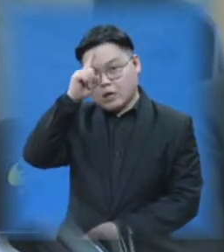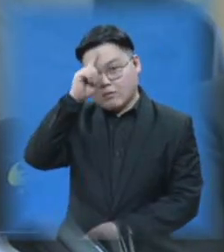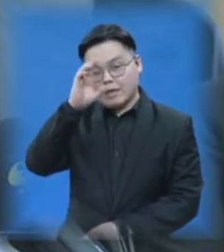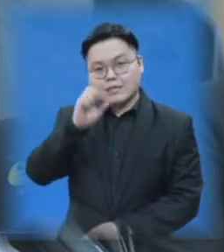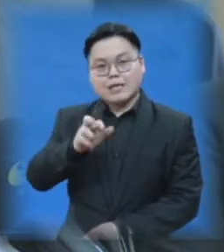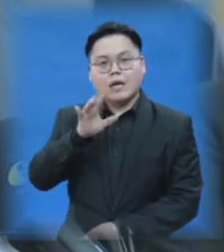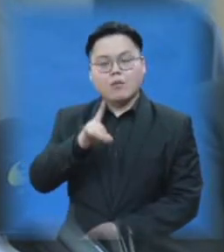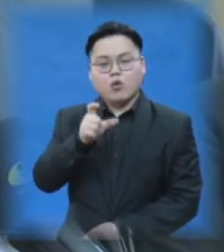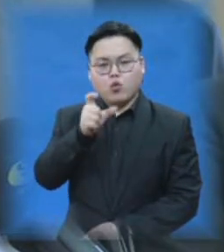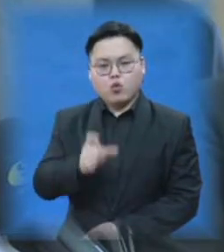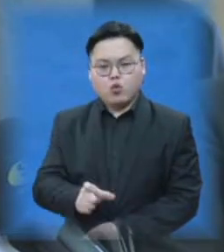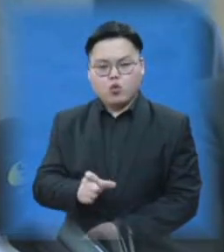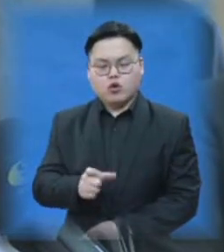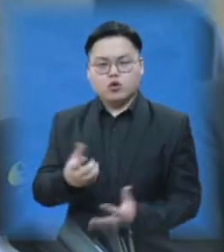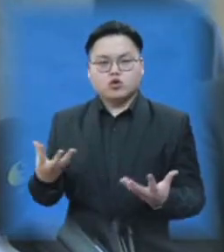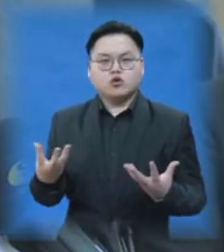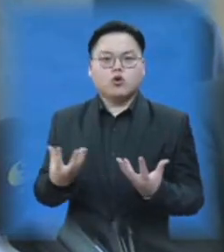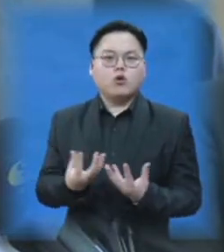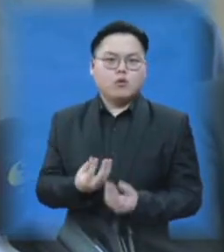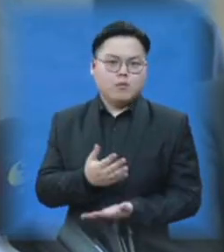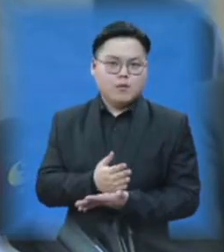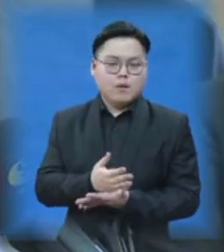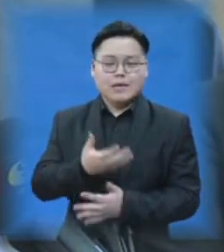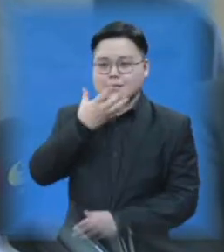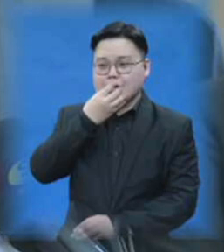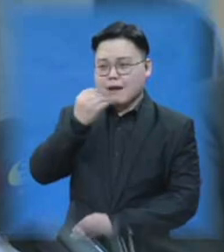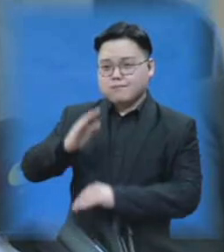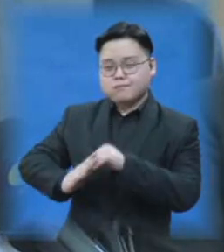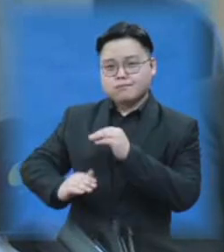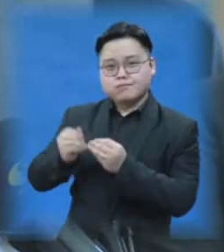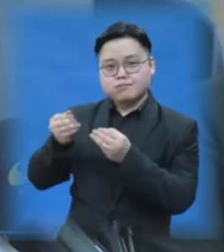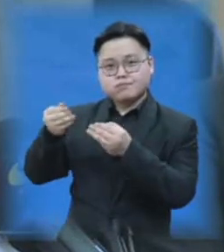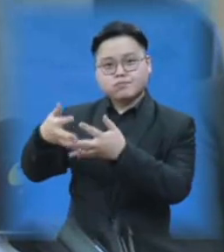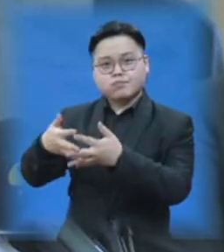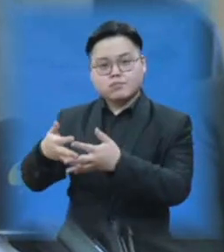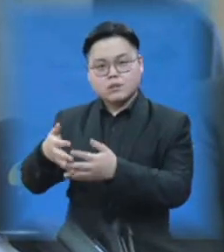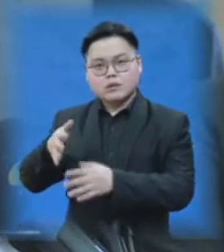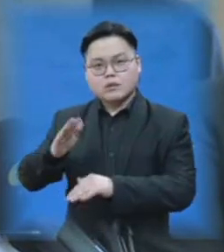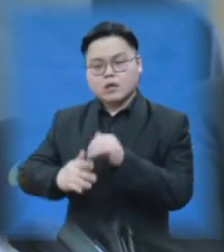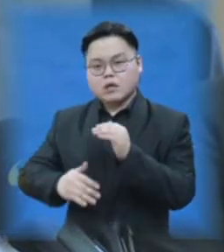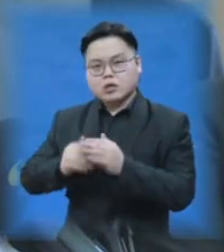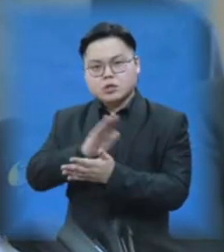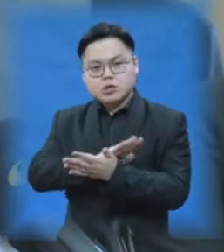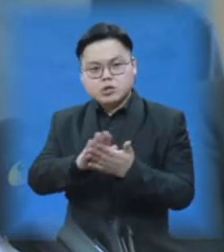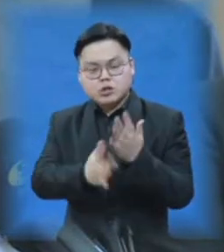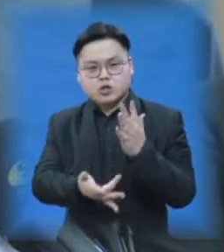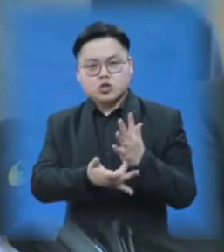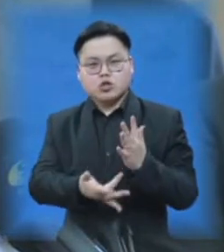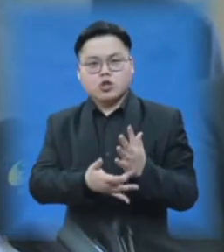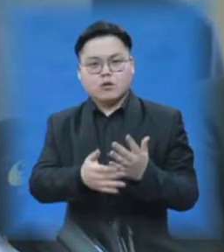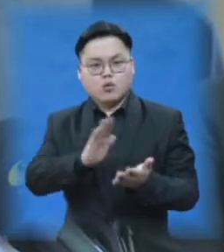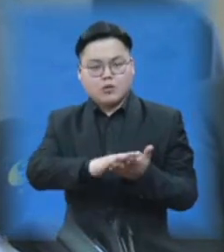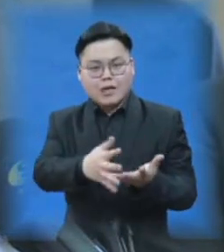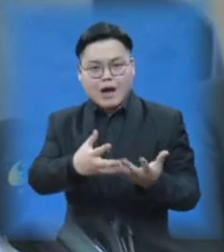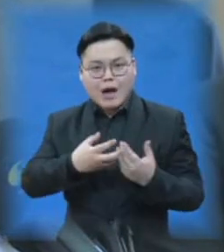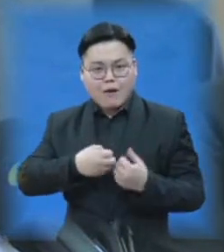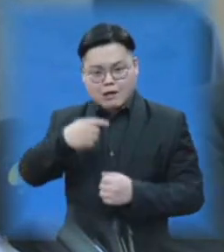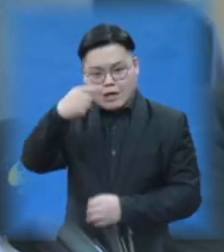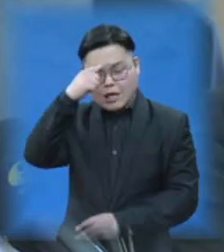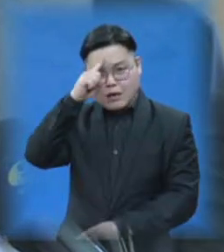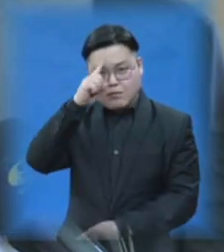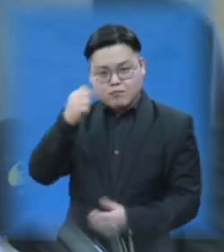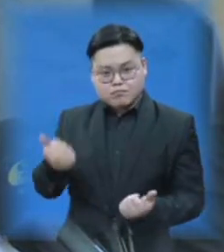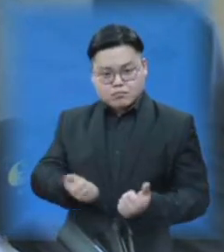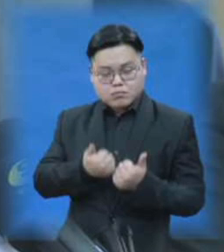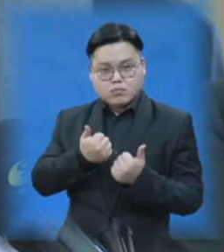нөөцийн хомсдолд орсон. Хичнээн сайхан байшин бариад хичнээн сайхан шин техник тоног хөрөнгө авчраад түүнийг нь